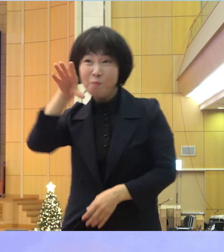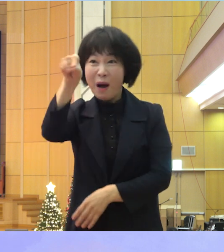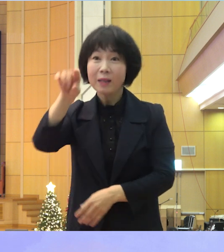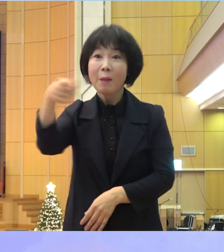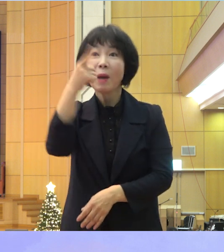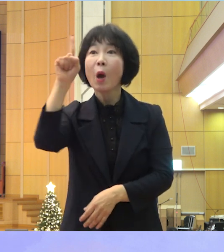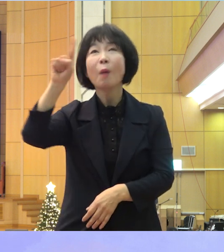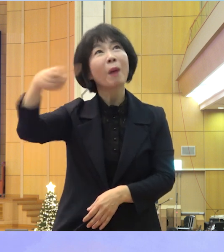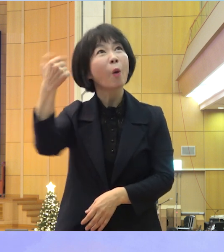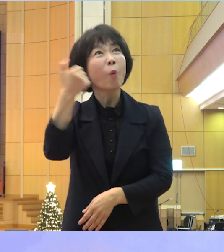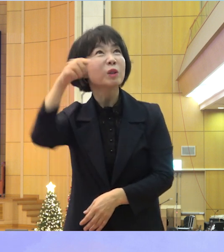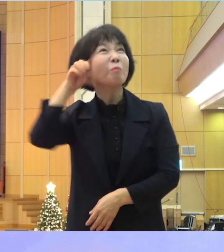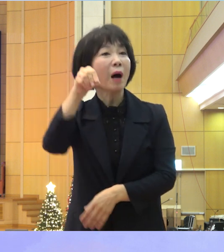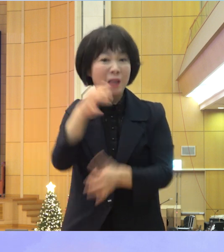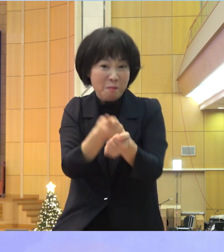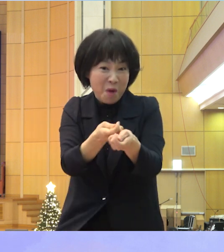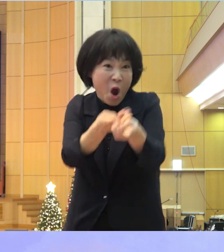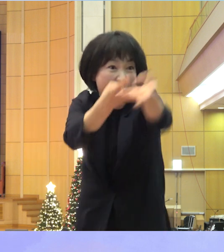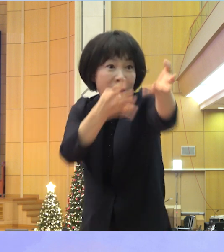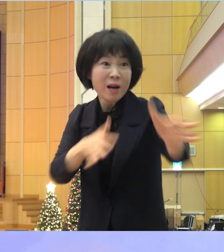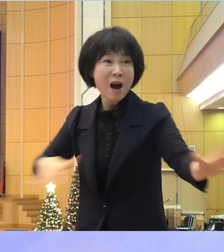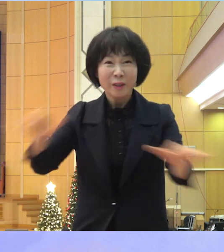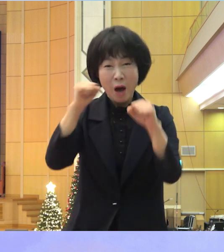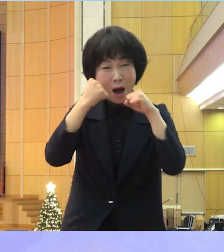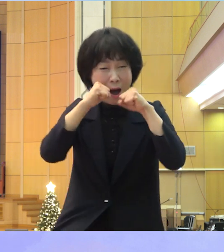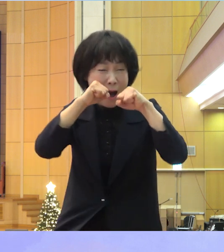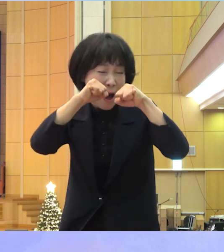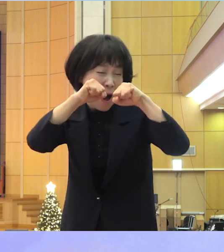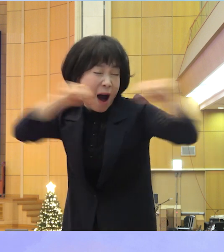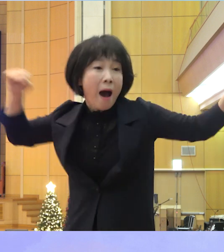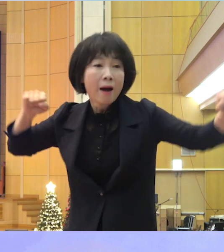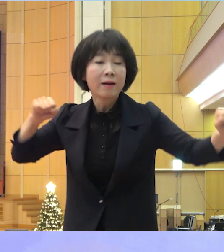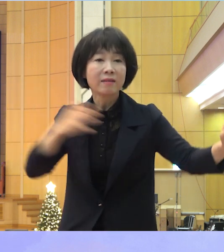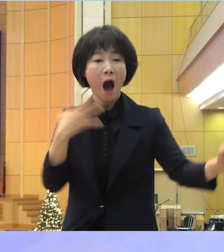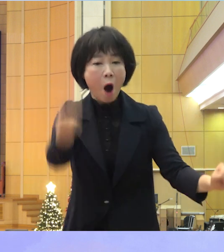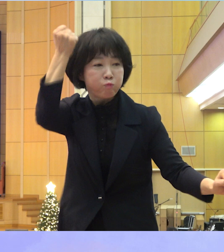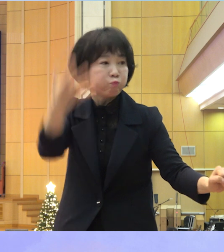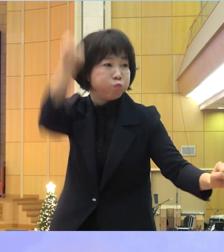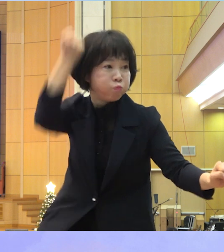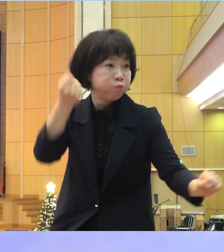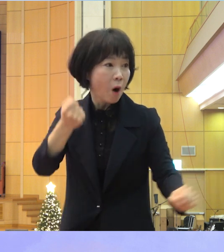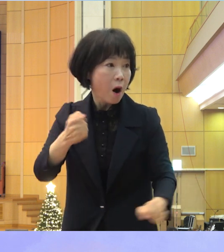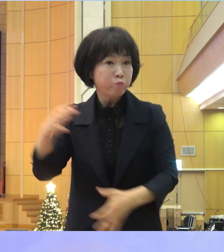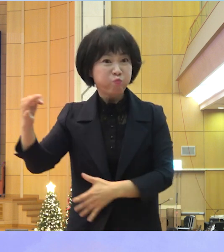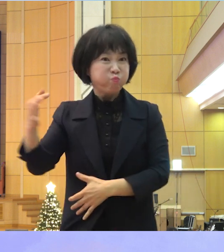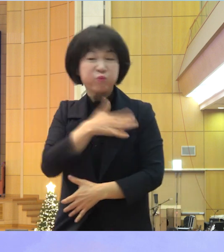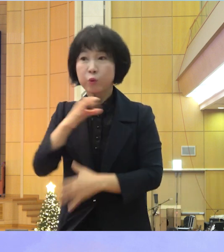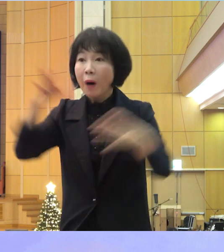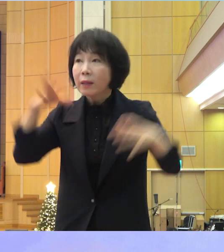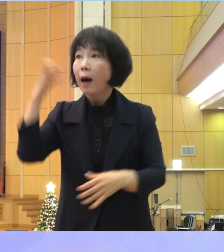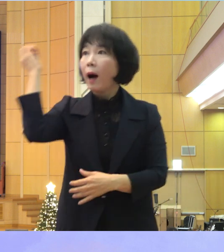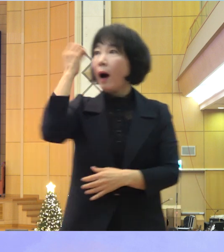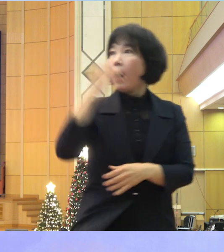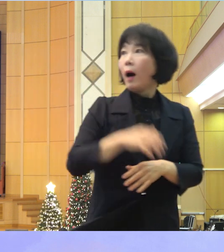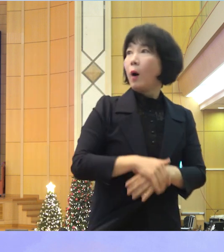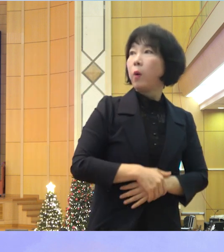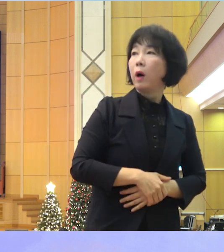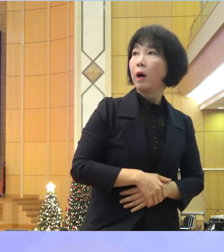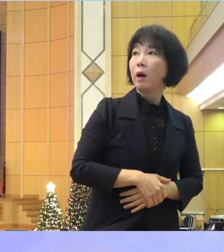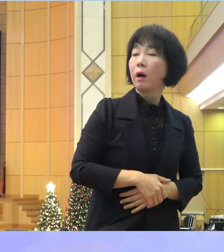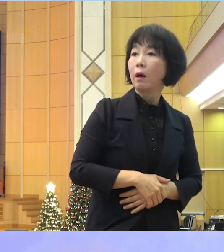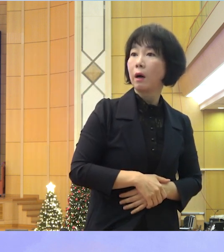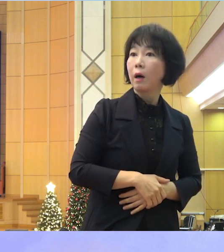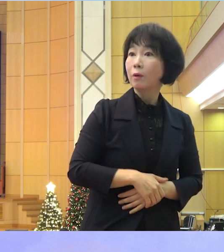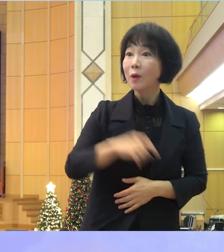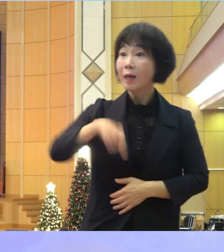10,000평만 하도 엄청나잖아. 10만 평만 해도 엄청난데 150만 평이요. 자기 집에 터가. 그리고 자기가 살